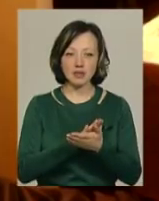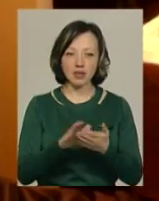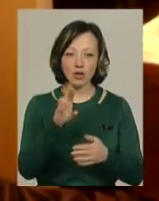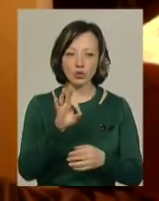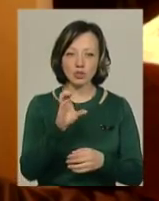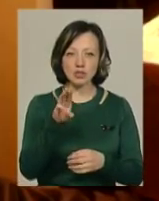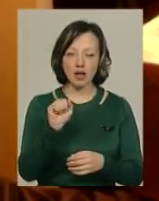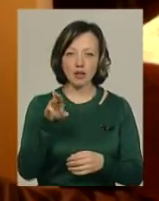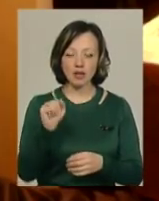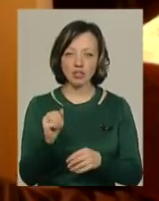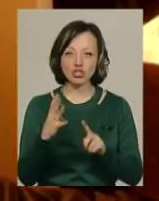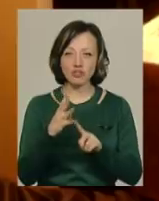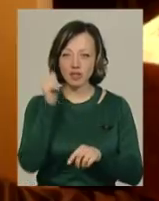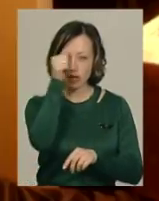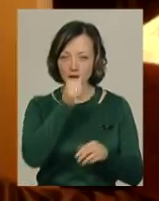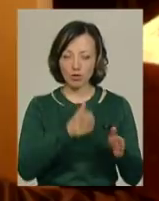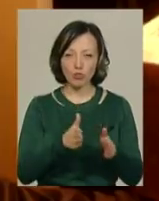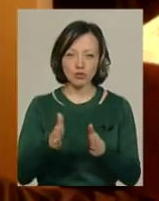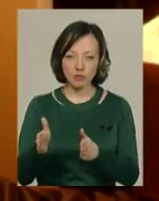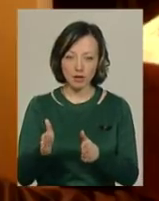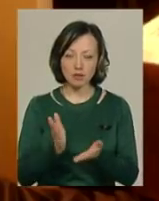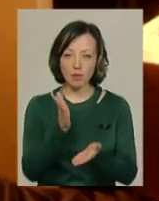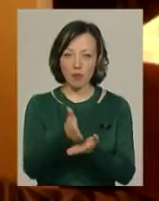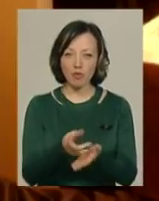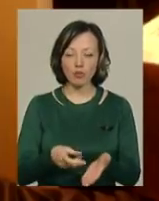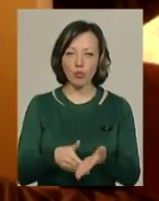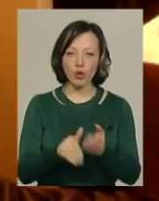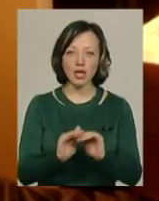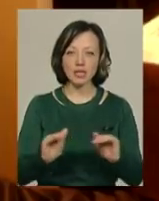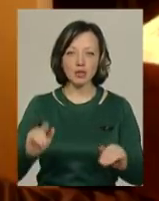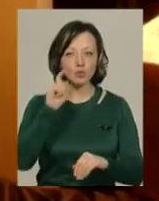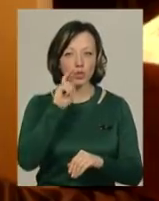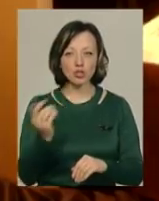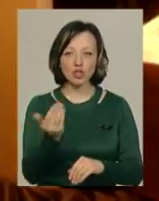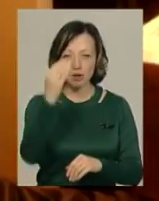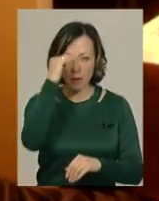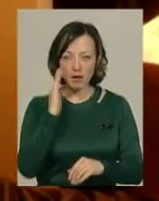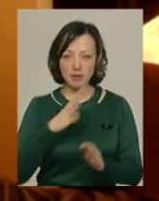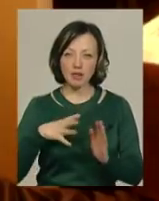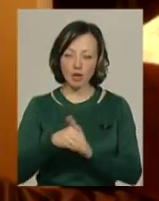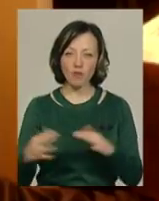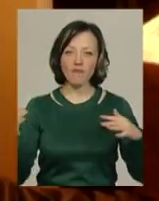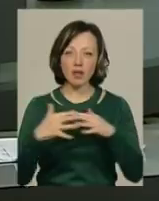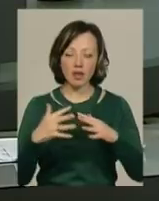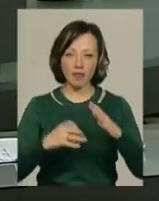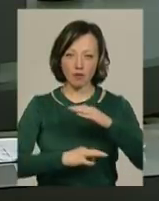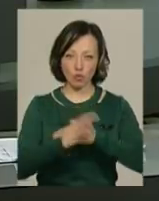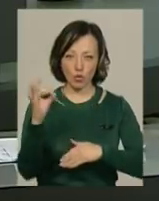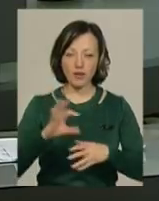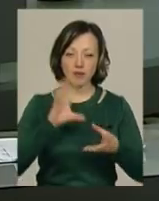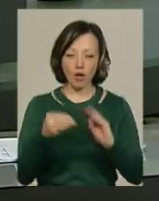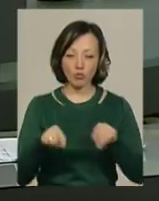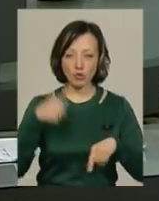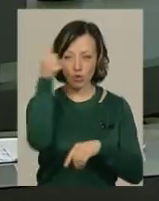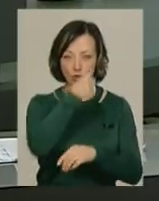країні відбувається вже четвертий рік поспіль. Вона спрямована на допомогу дітям з України, чиї батьки загинули у війні на Сході. Загалом цього